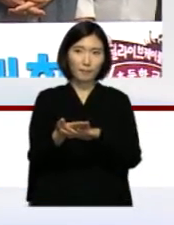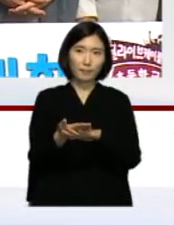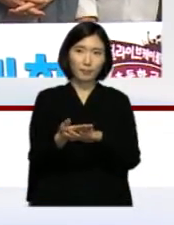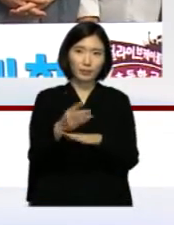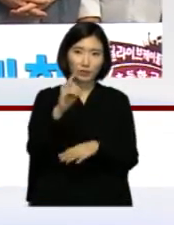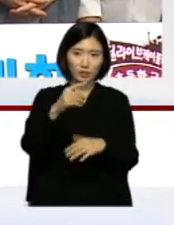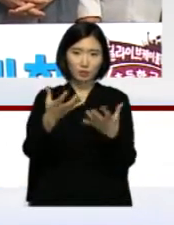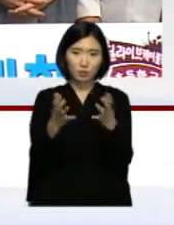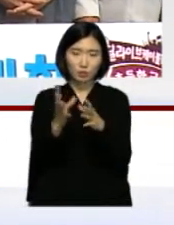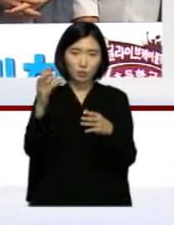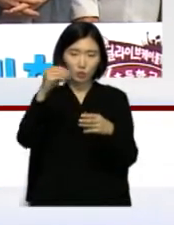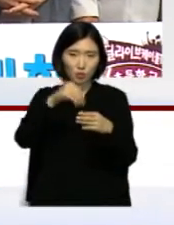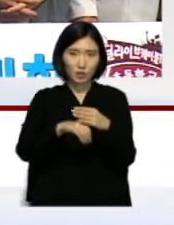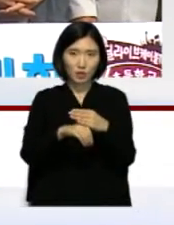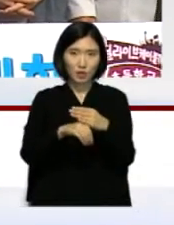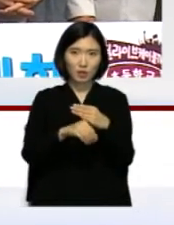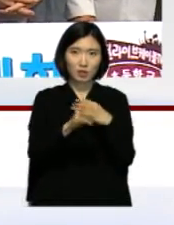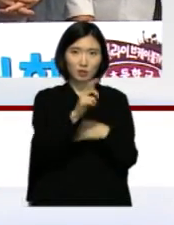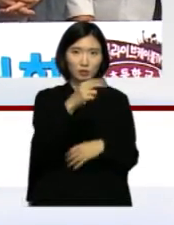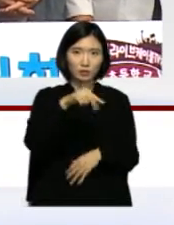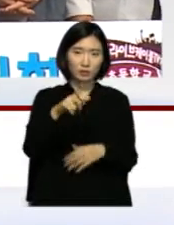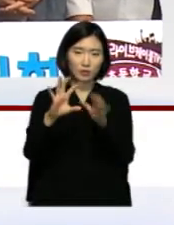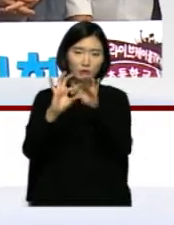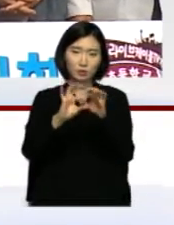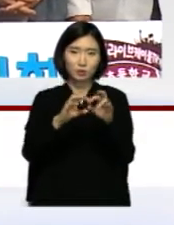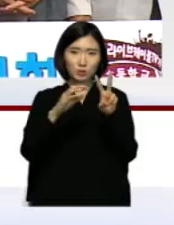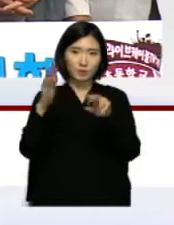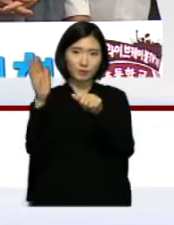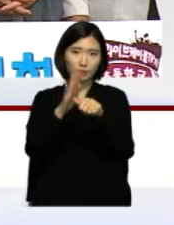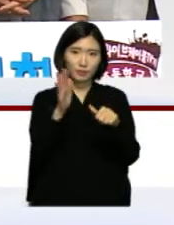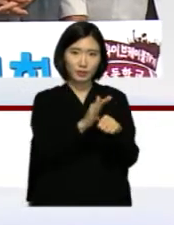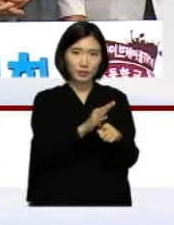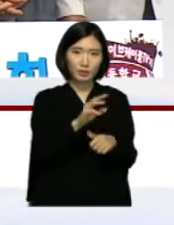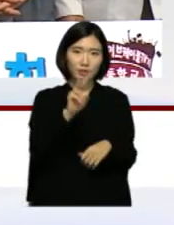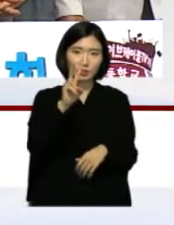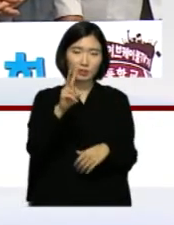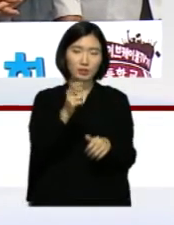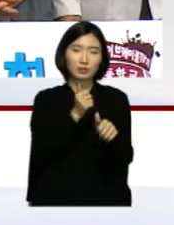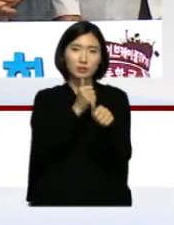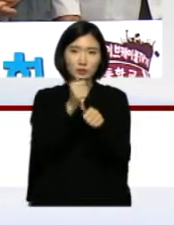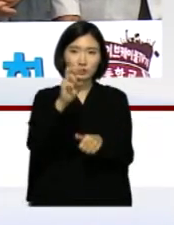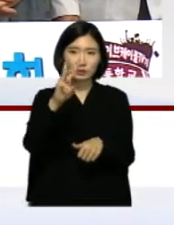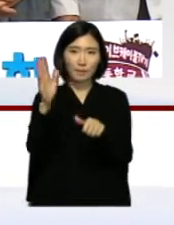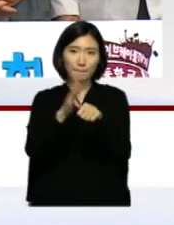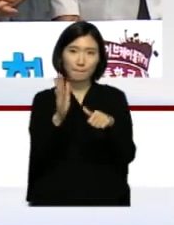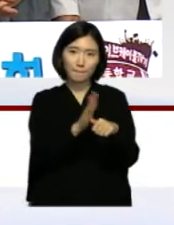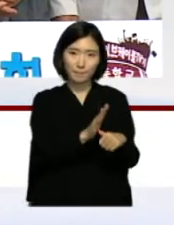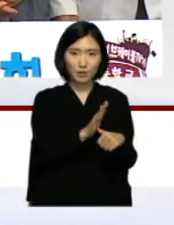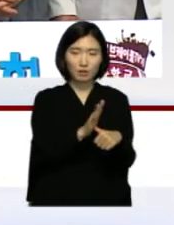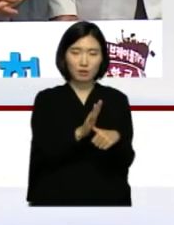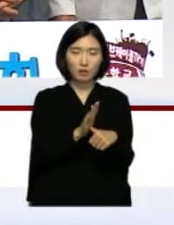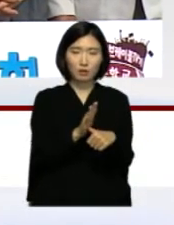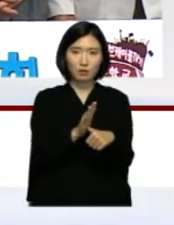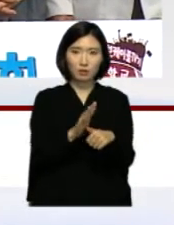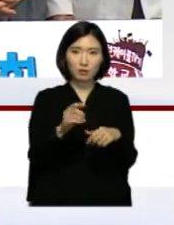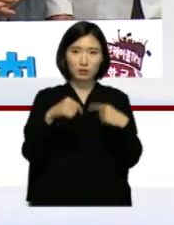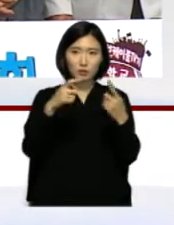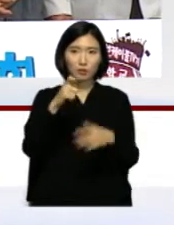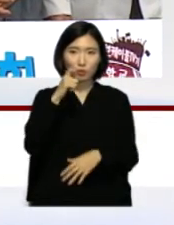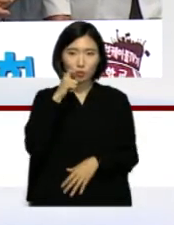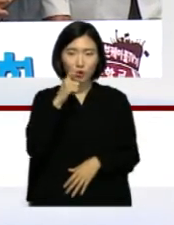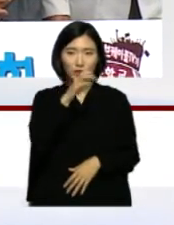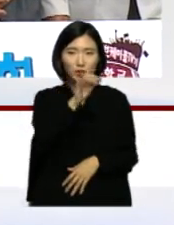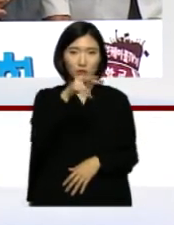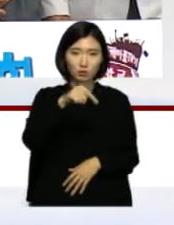주에 속한 역삼 초는 예선 후반에 내리 이헌 패하며 2승 3패로 d 조 5위로 예선 탈락의 고배를 마셨습니다 시조의 속하니